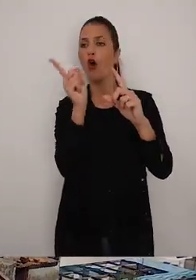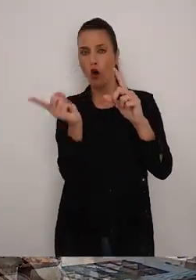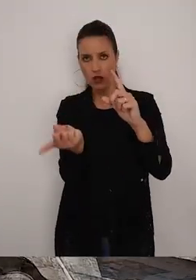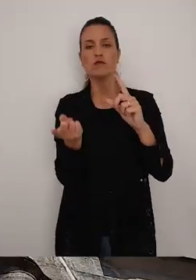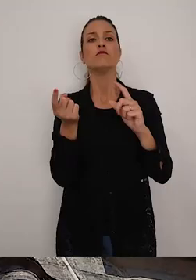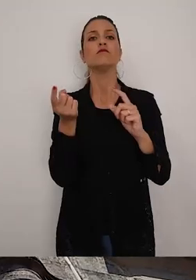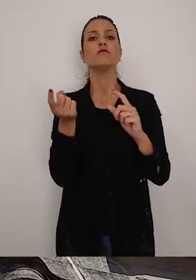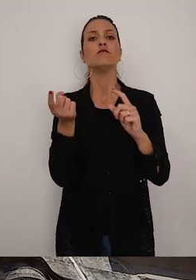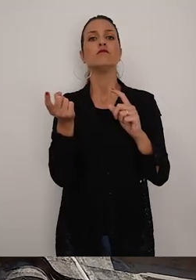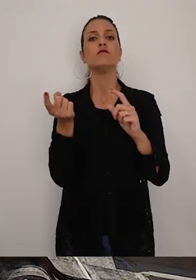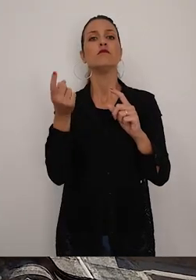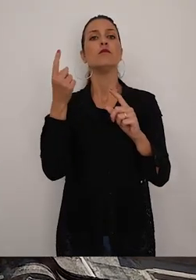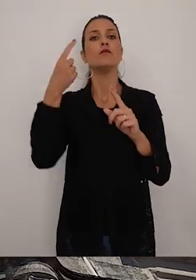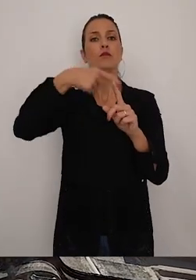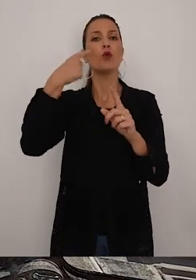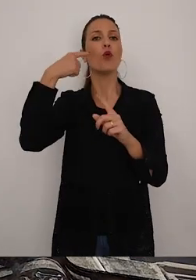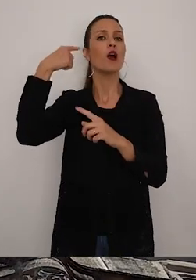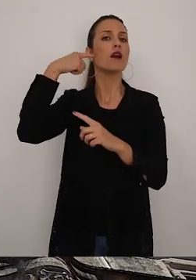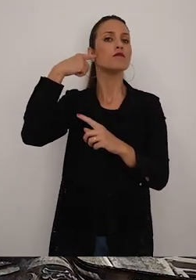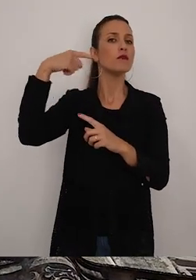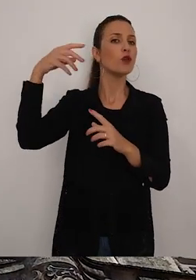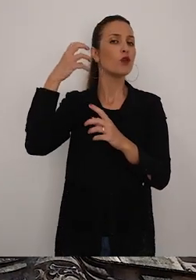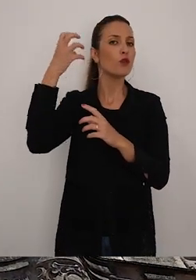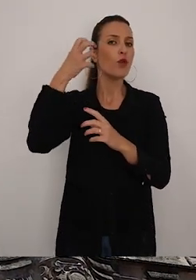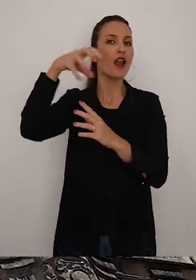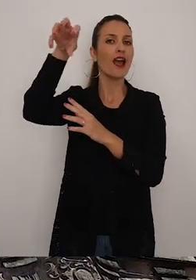ricorda ai cittadini di Palmariggi con i rintocchi delle campane.